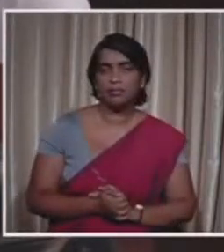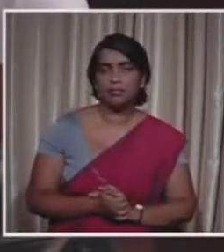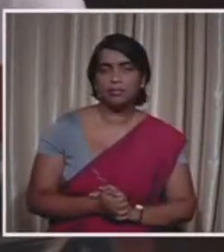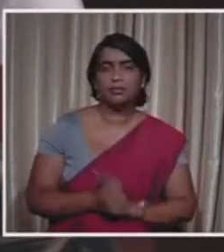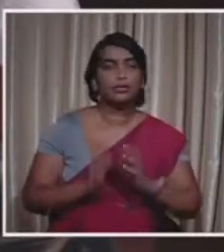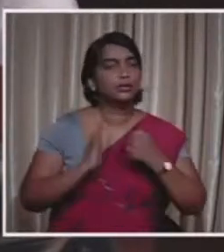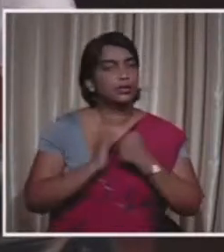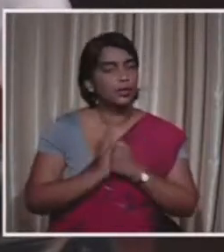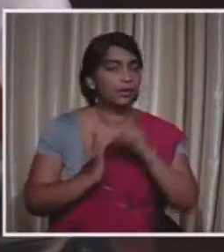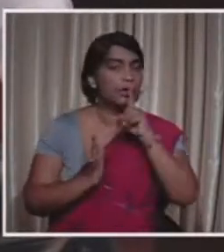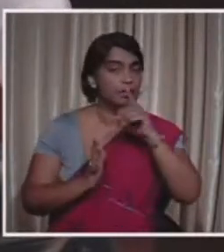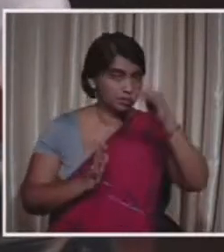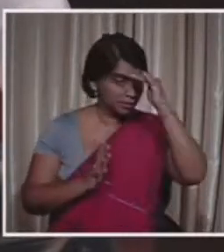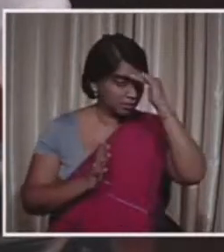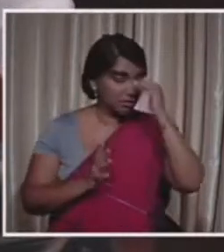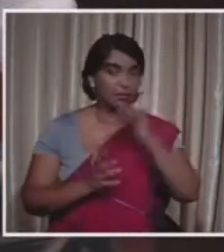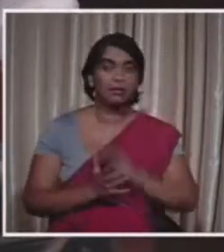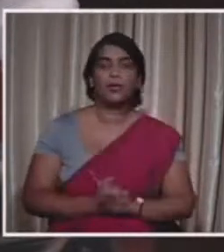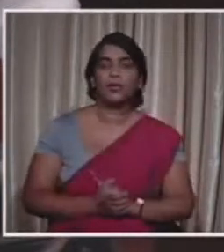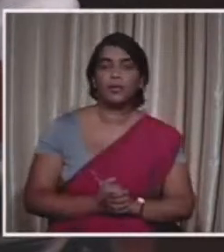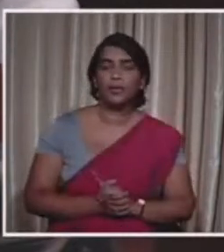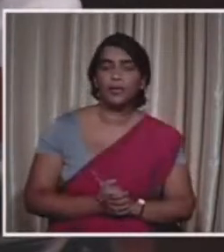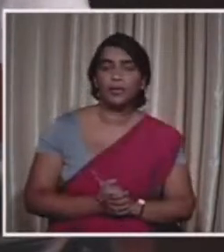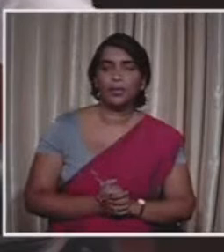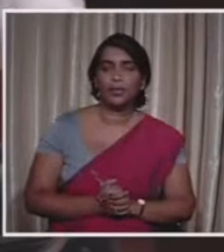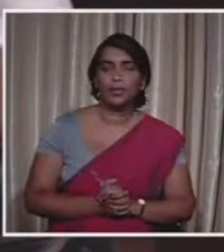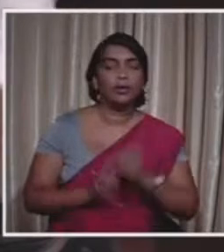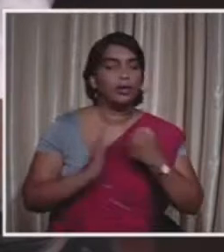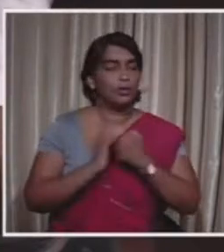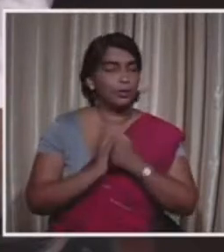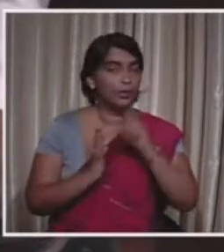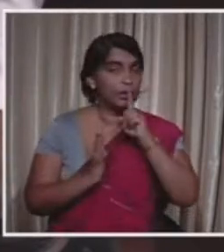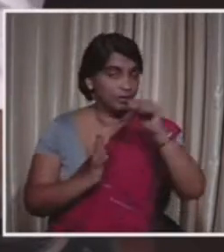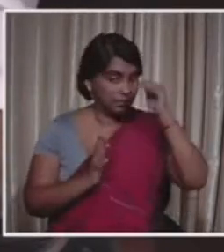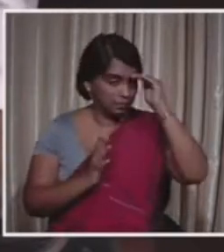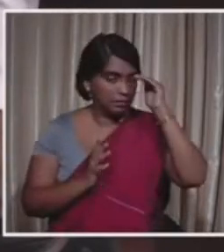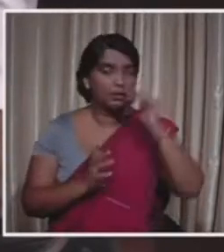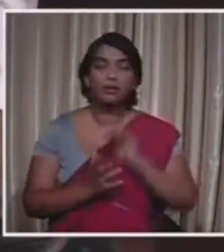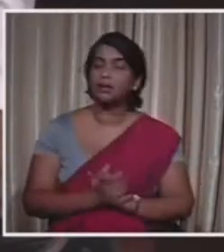garu kathanayakatumani garu kathanayakatumani